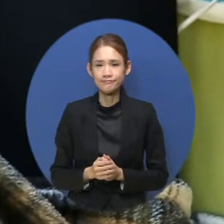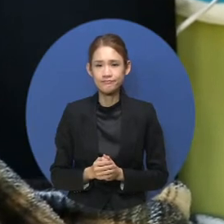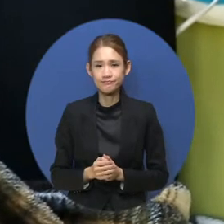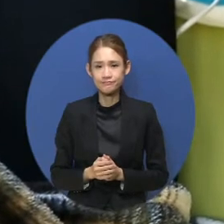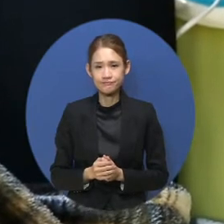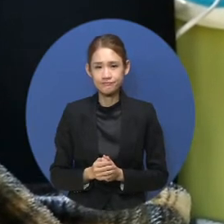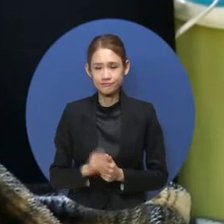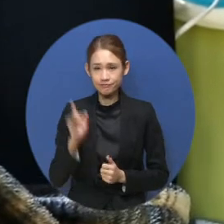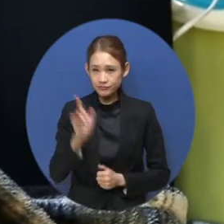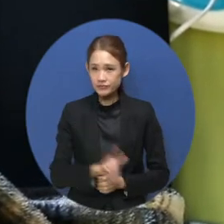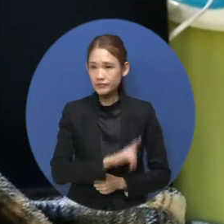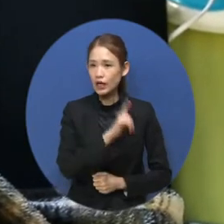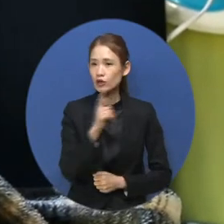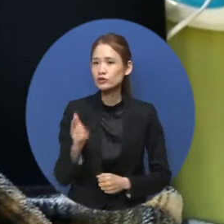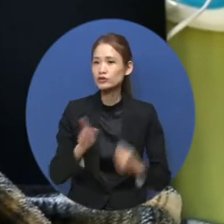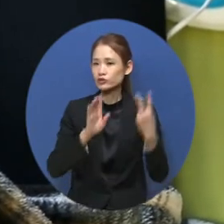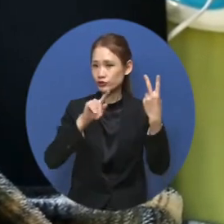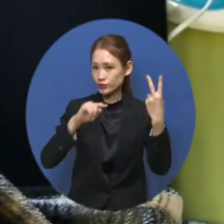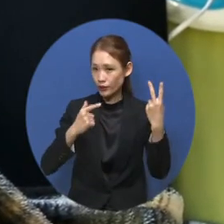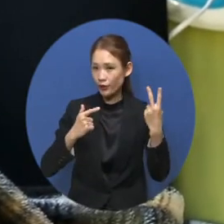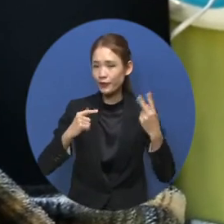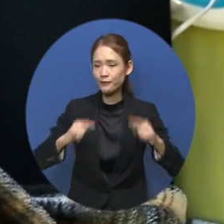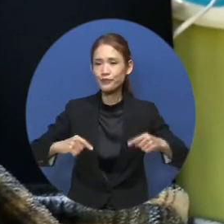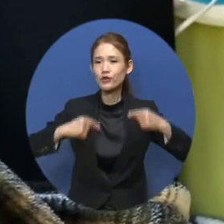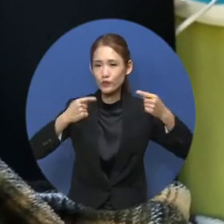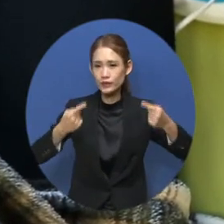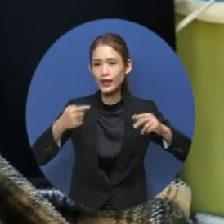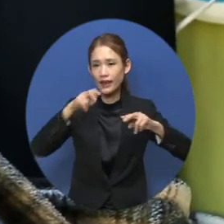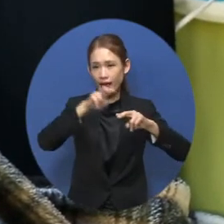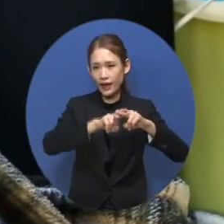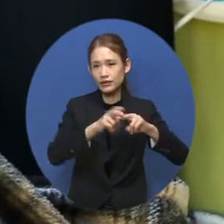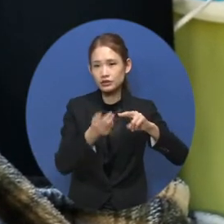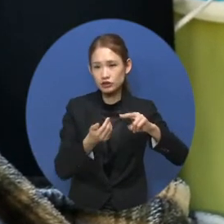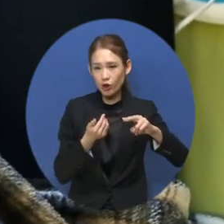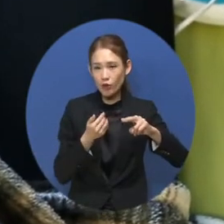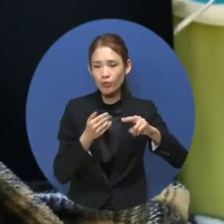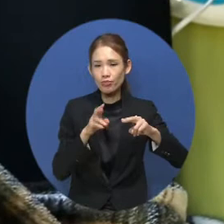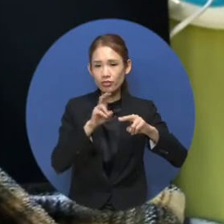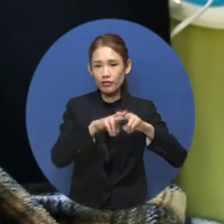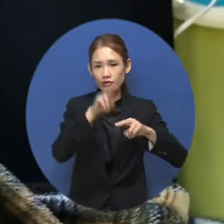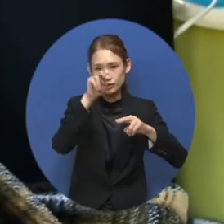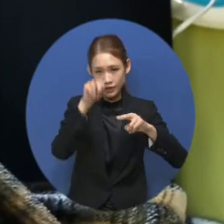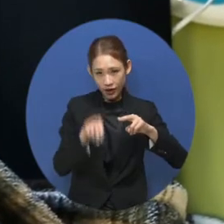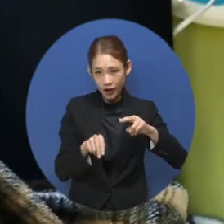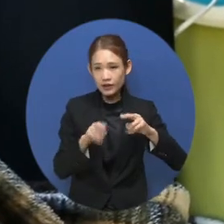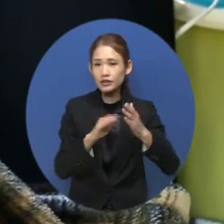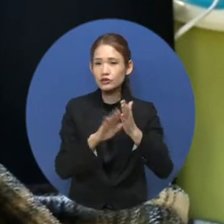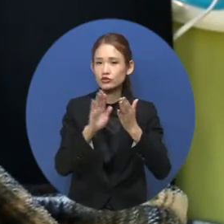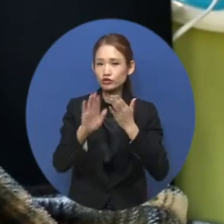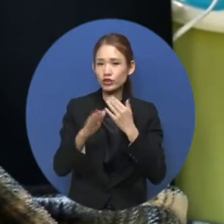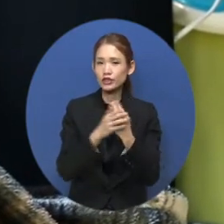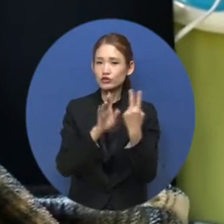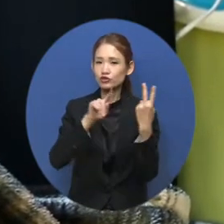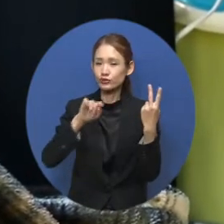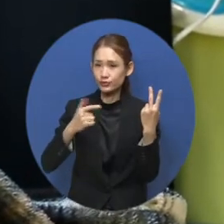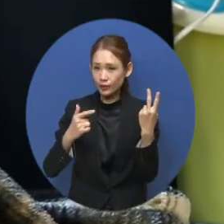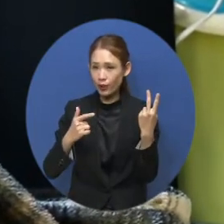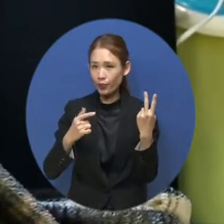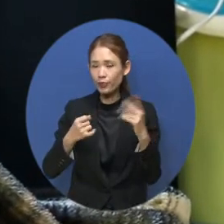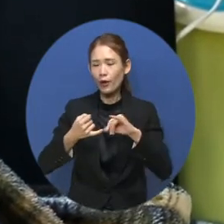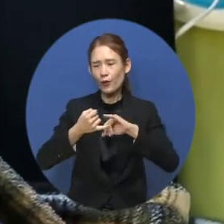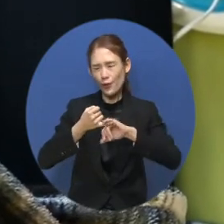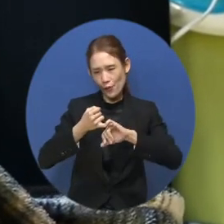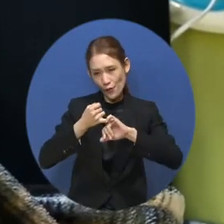그래서 하루에 두 번 휠체어 타기 전하고 휠체어에서 내렸을 때 두 번씩